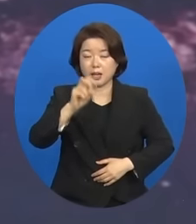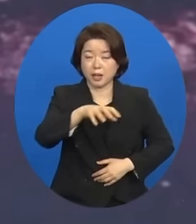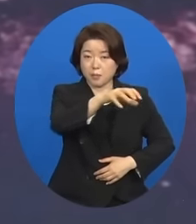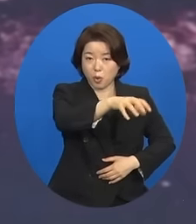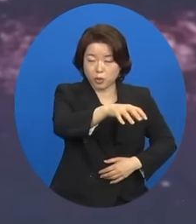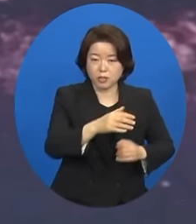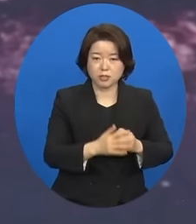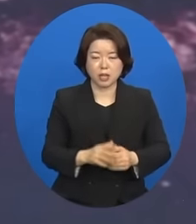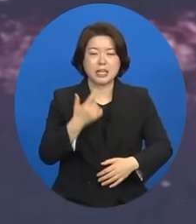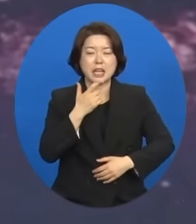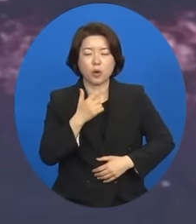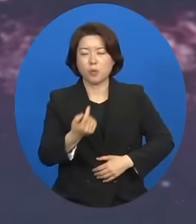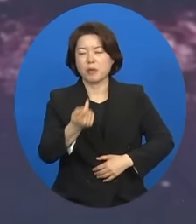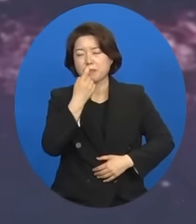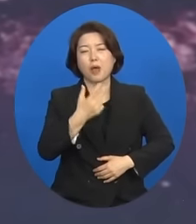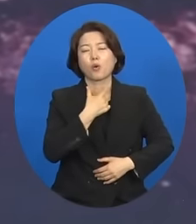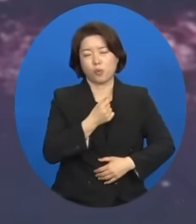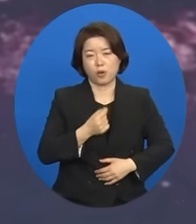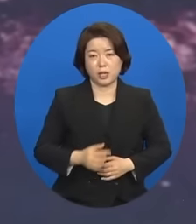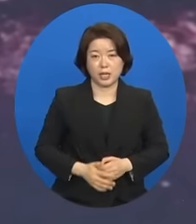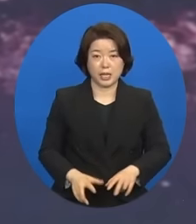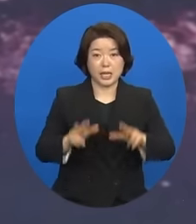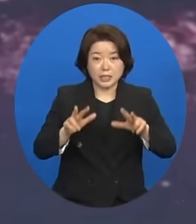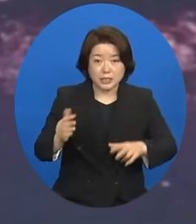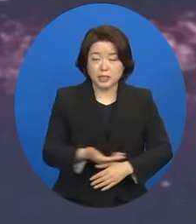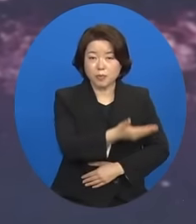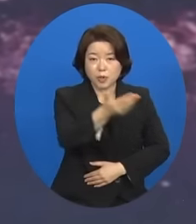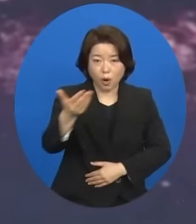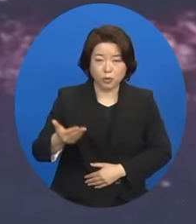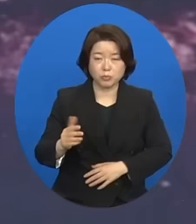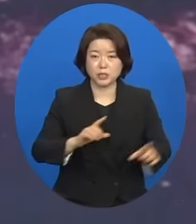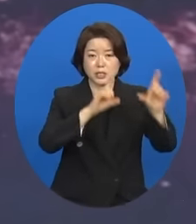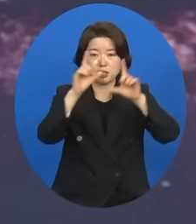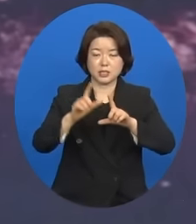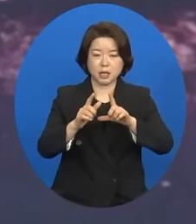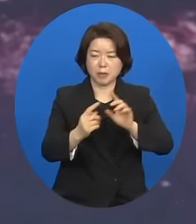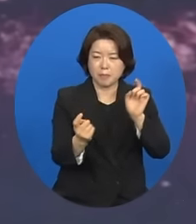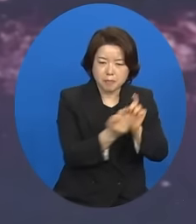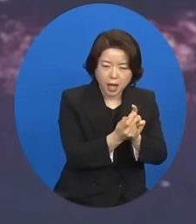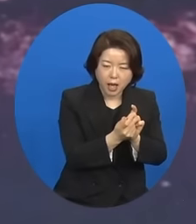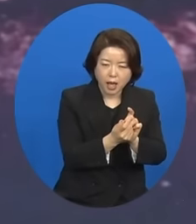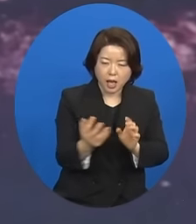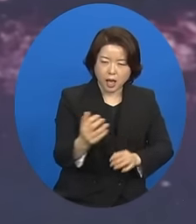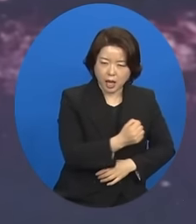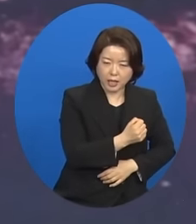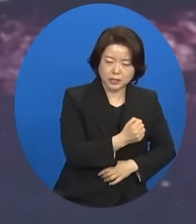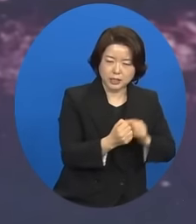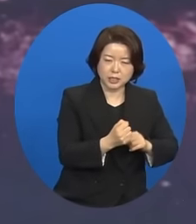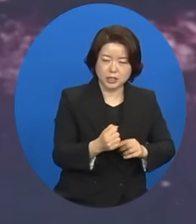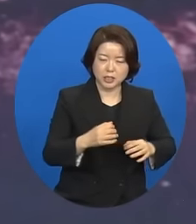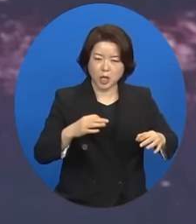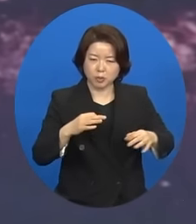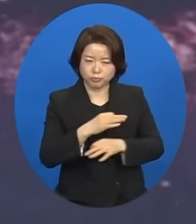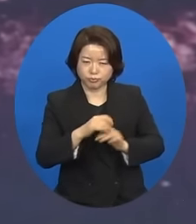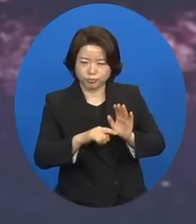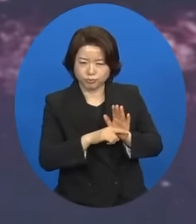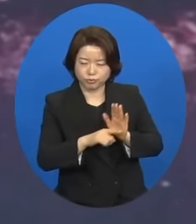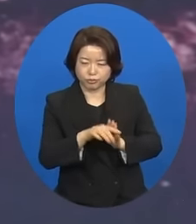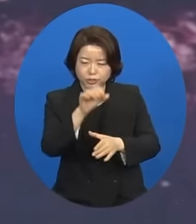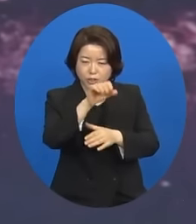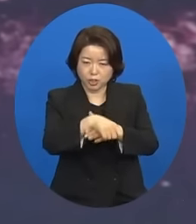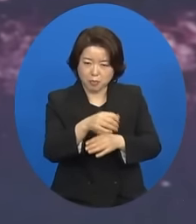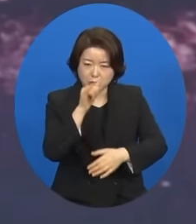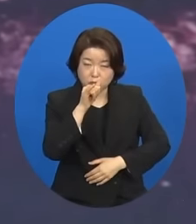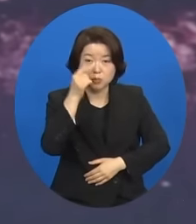원하신다는 것입니다 자 지금 여러분들이 삶에서 지금 마주하고 거두고 있는 부정적인 열매들이 혹시